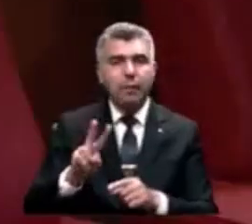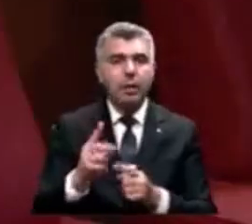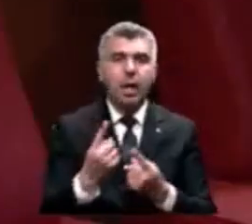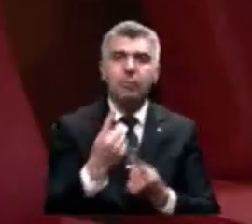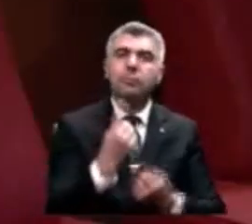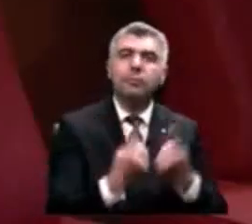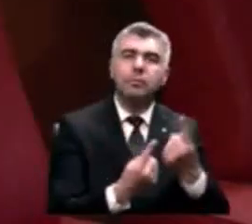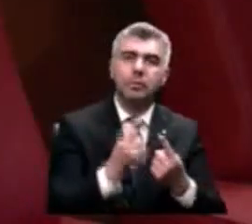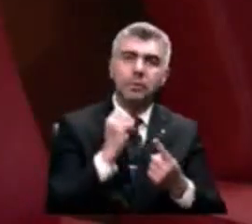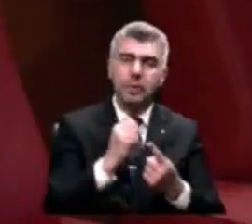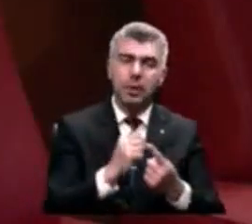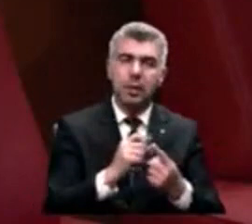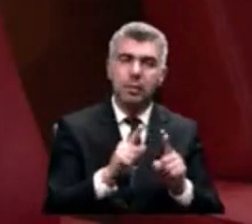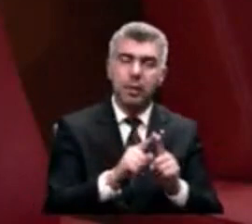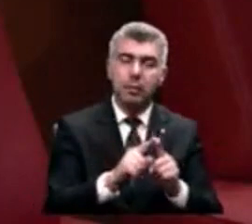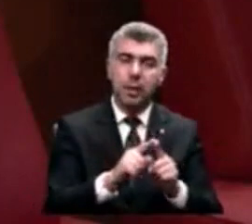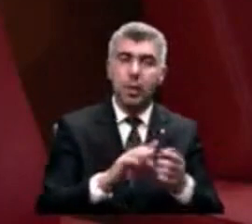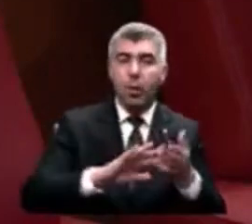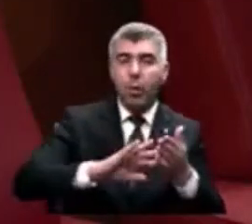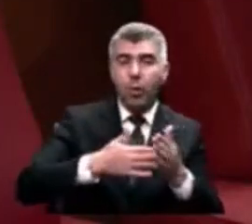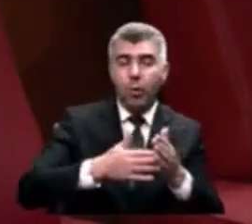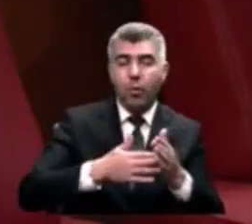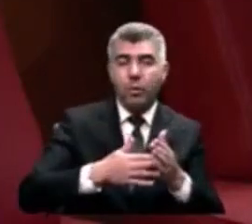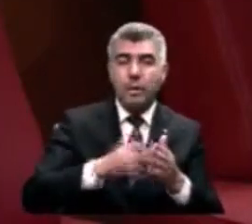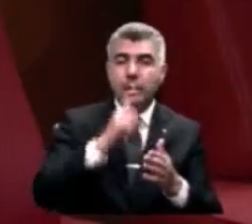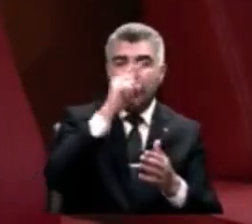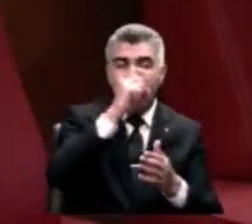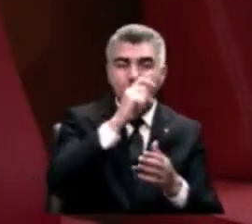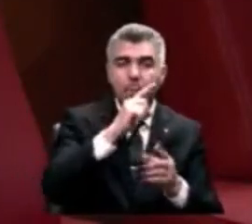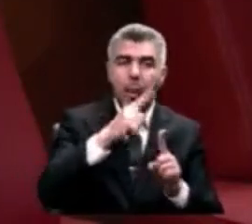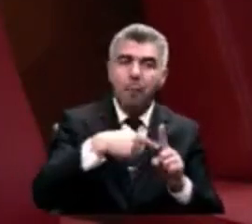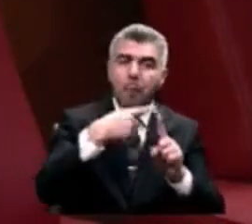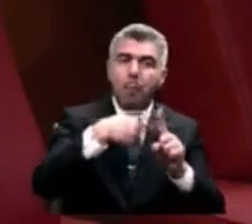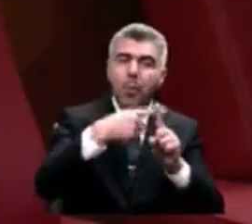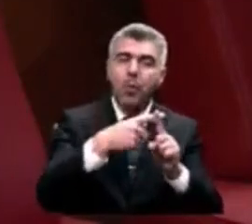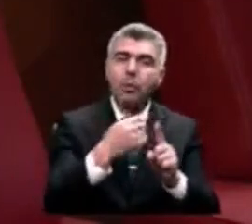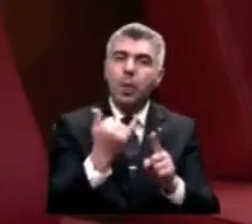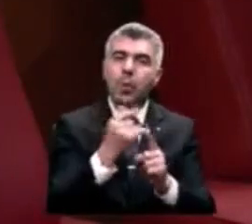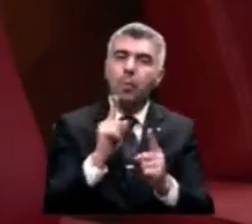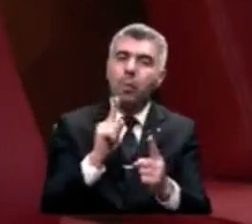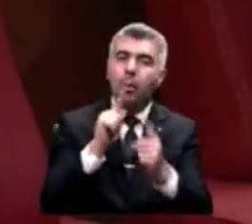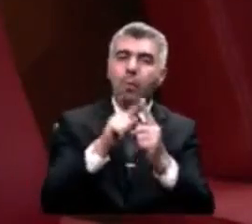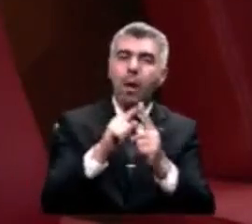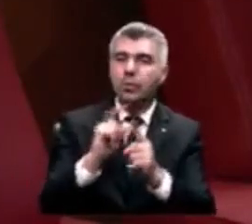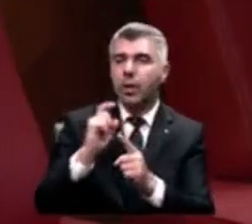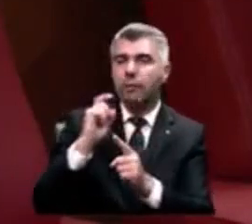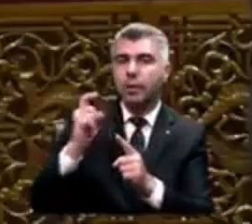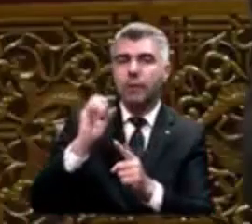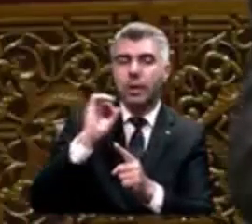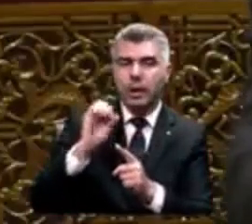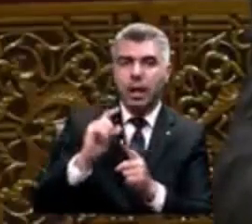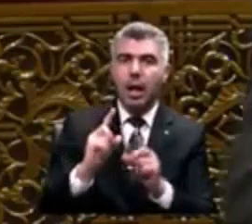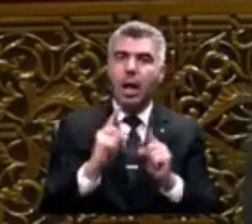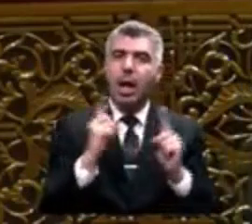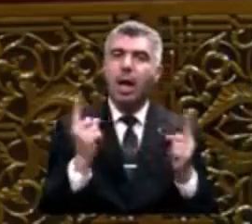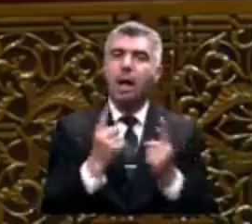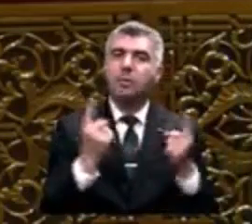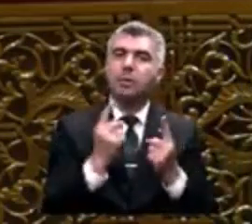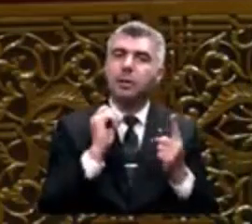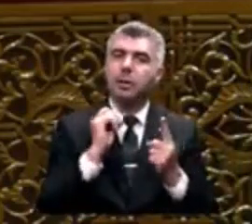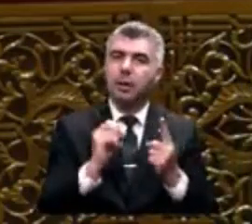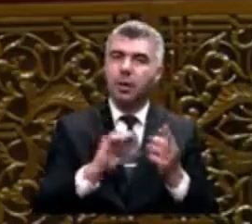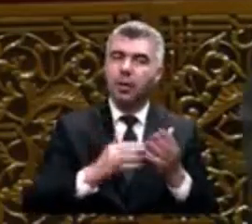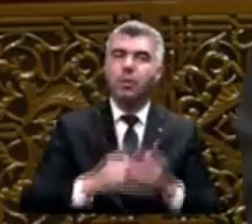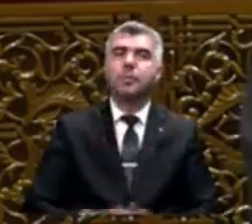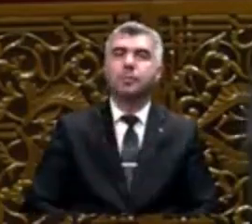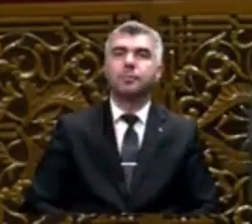حال رجال التعليم راه سبقوني الزملاء كيعانيوا، خاصهم زيادات مباشره في الاجور، وهذا مطلب عادي وطبيعي